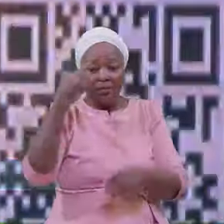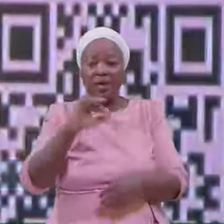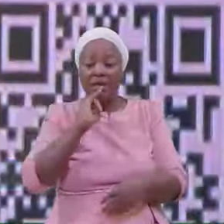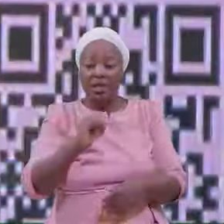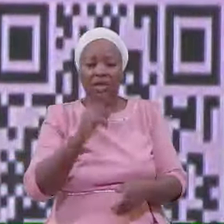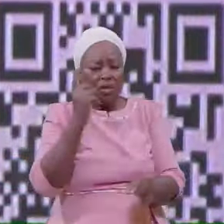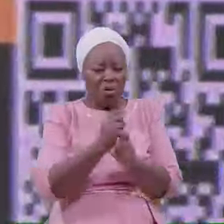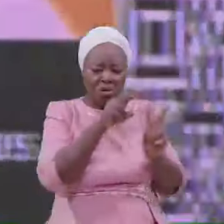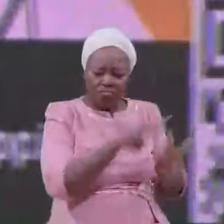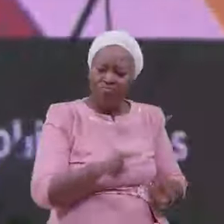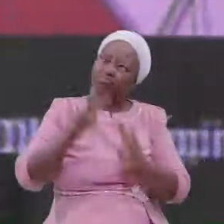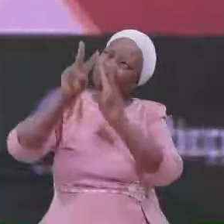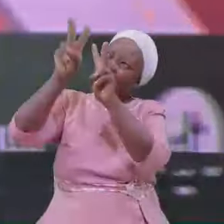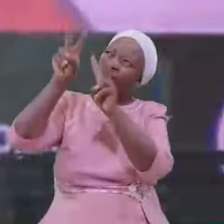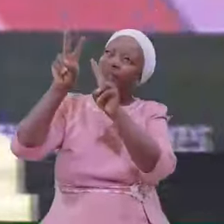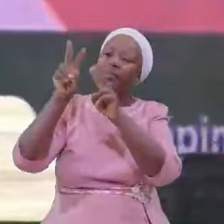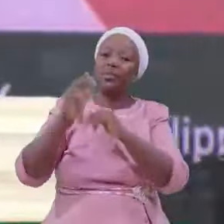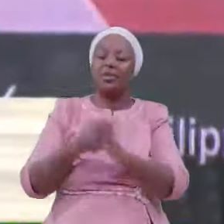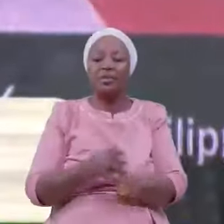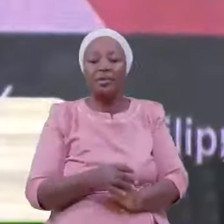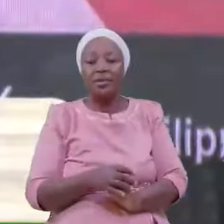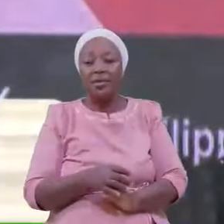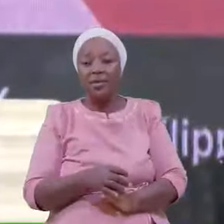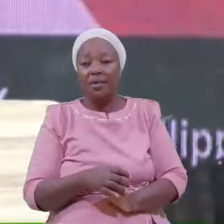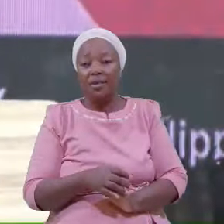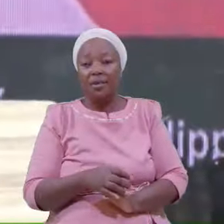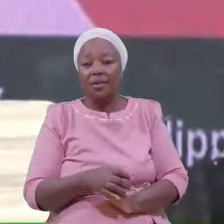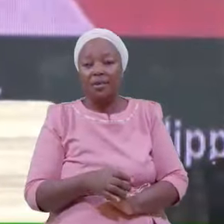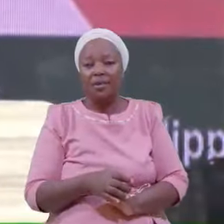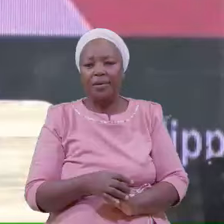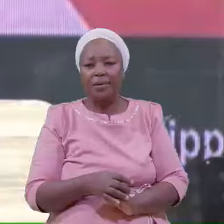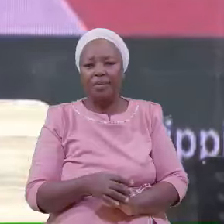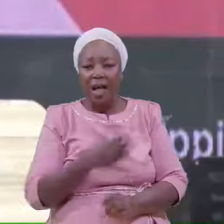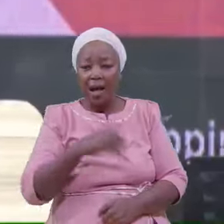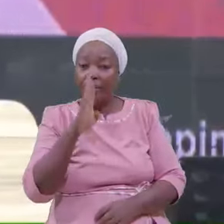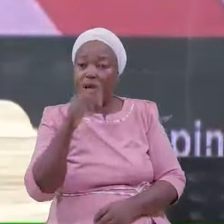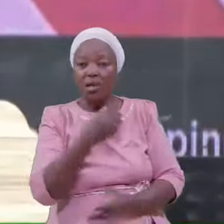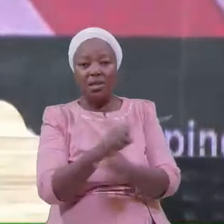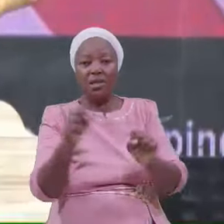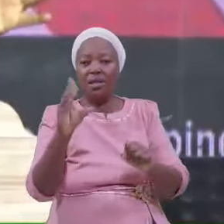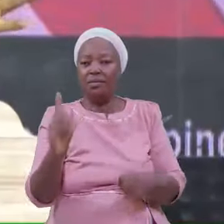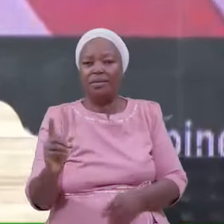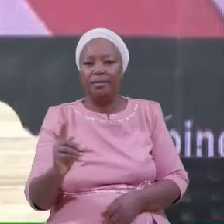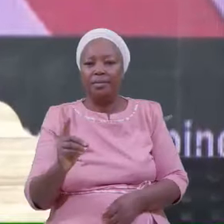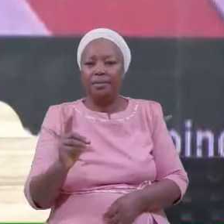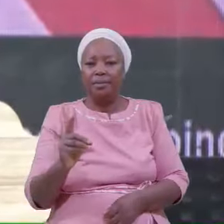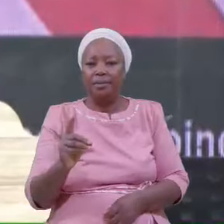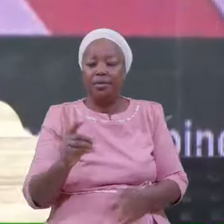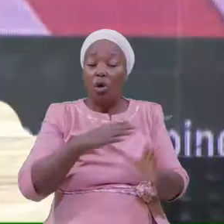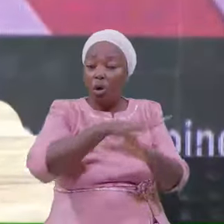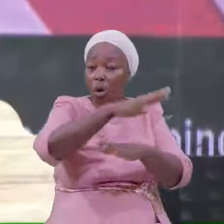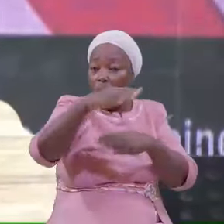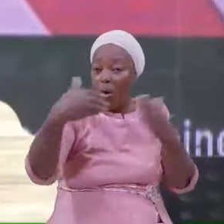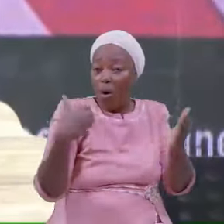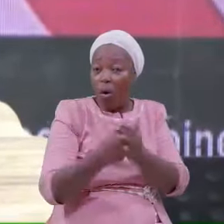Ang hinihingi lamang ng Diyos sa iyo, tumingin ka sa akin. And be saved. At maliligtas all ka. All the ends